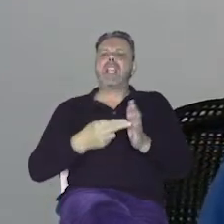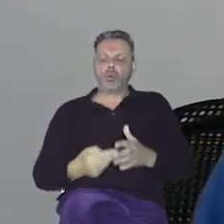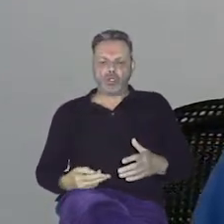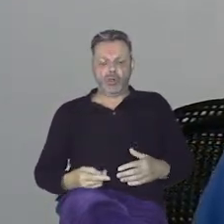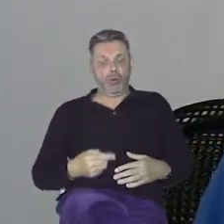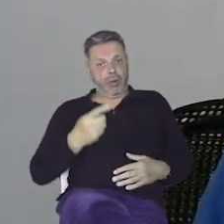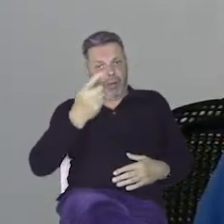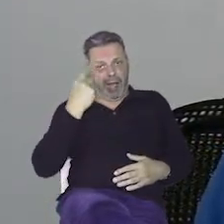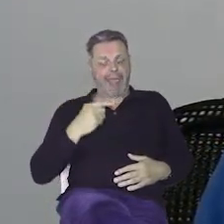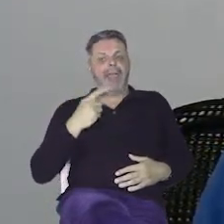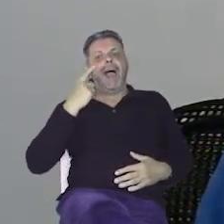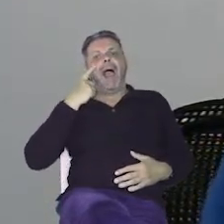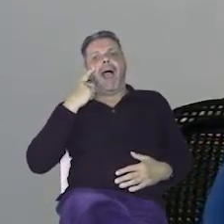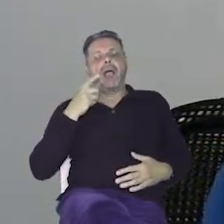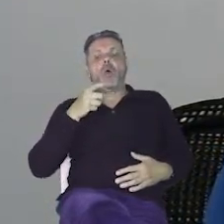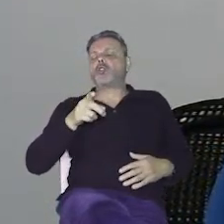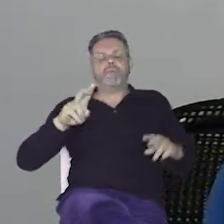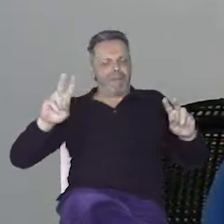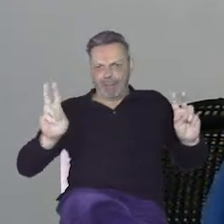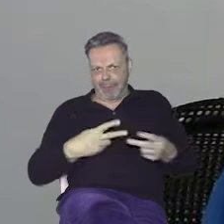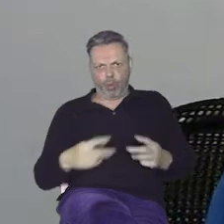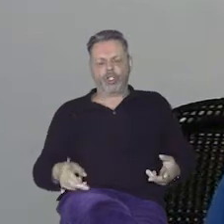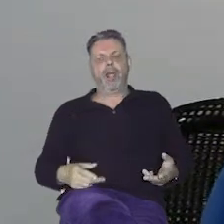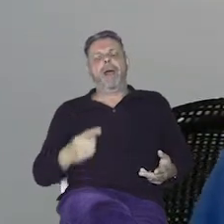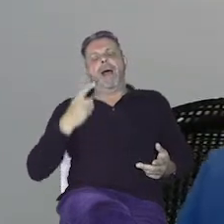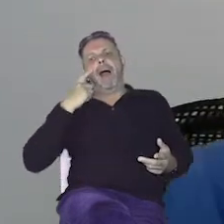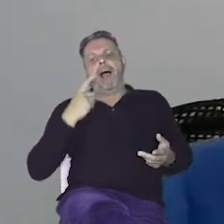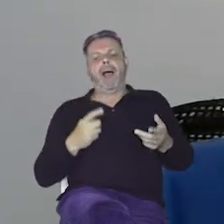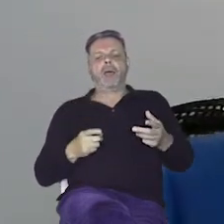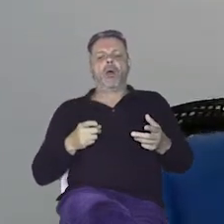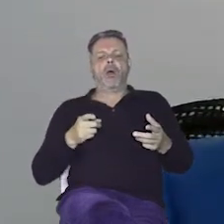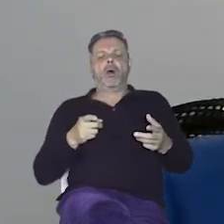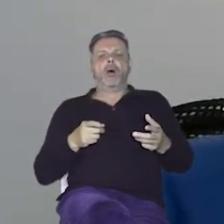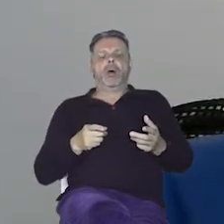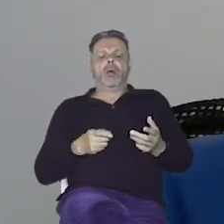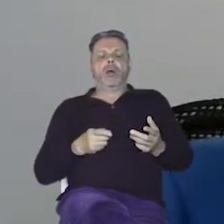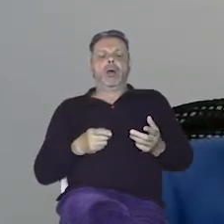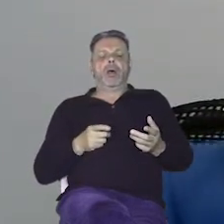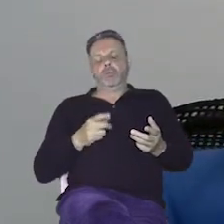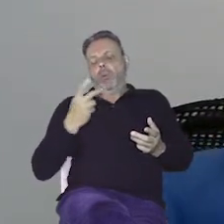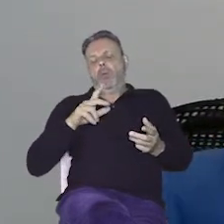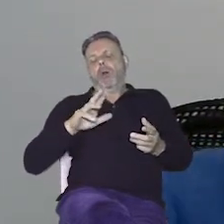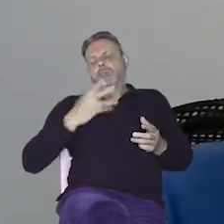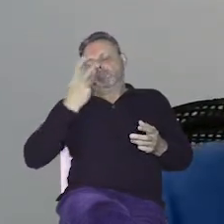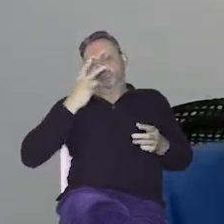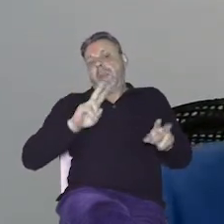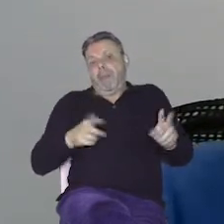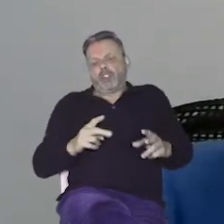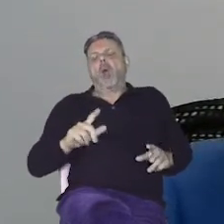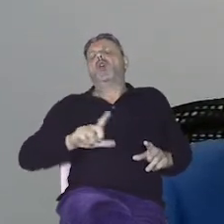Međutim, ukoliko je to nemoguće, ukoliko to ne može, onda s druge strane